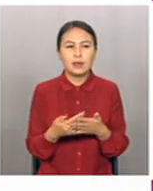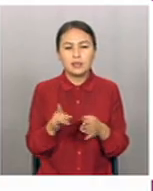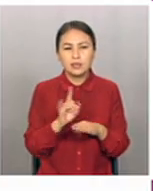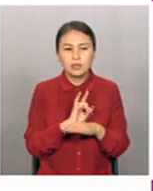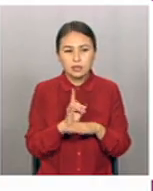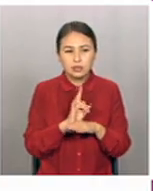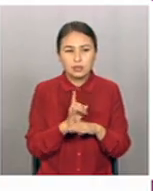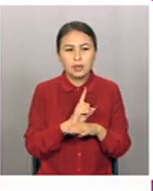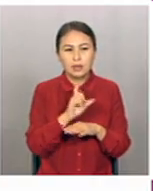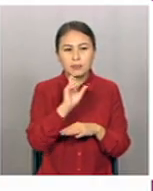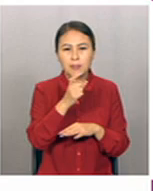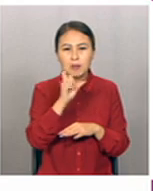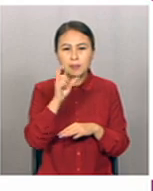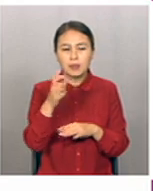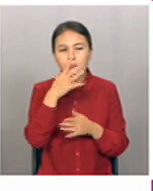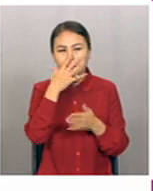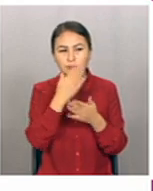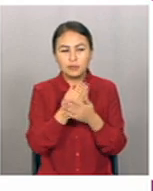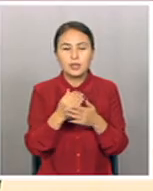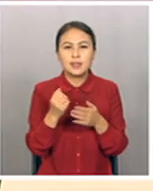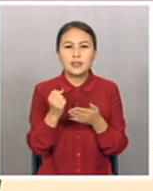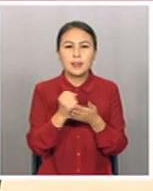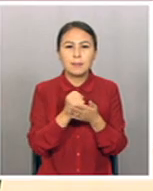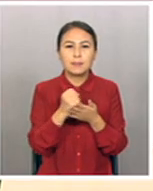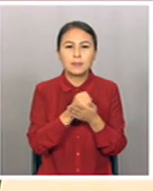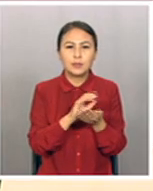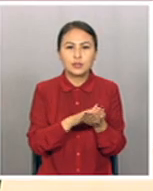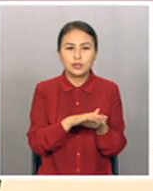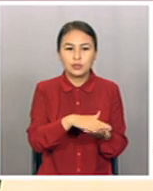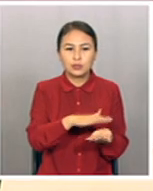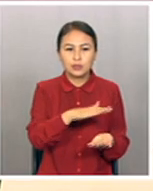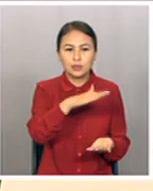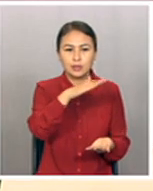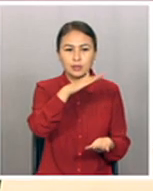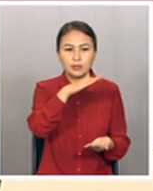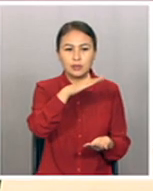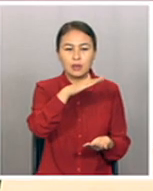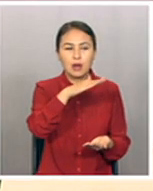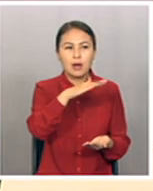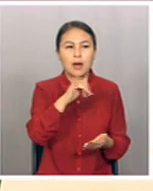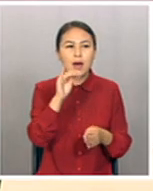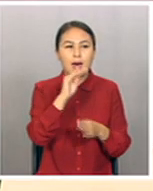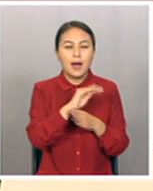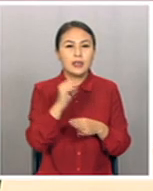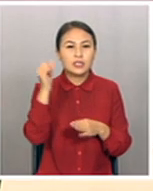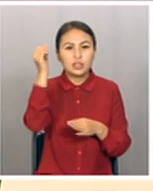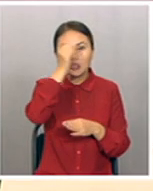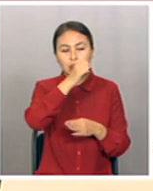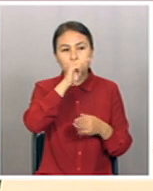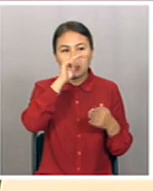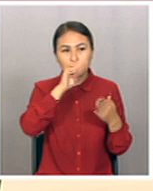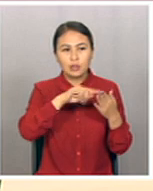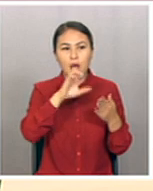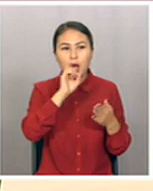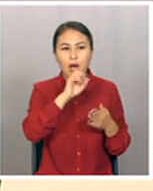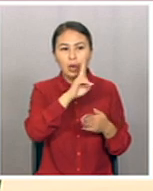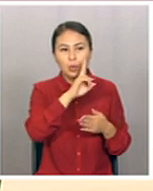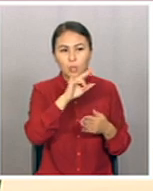тышқан, өздеріне қор жинайды дедік. Ал жыл құстары аққу,